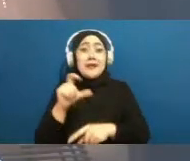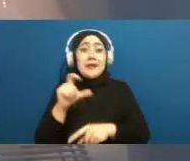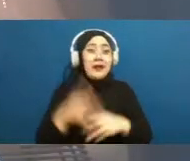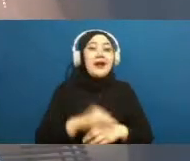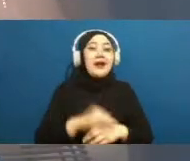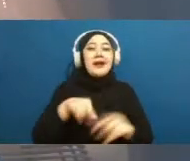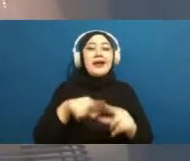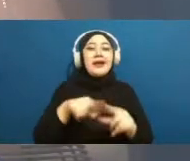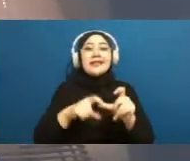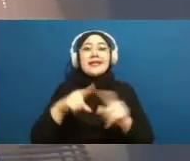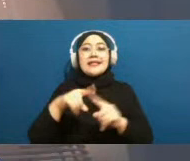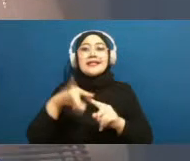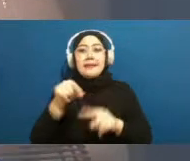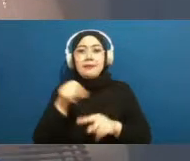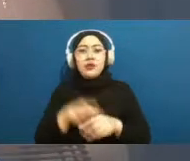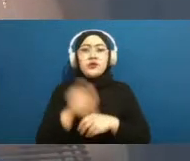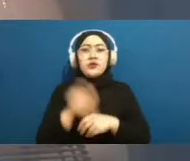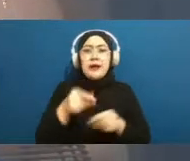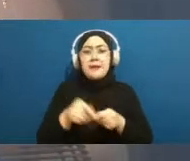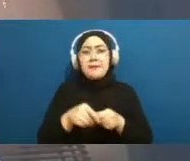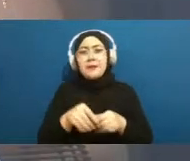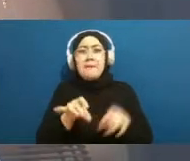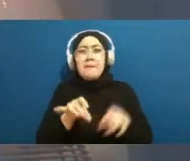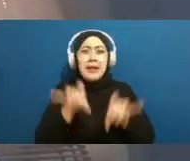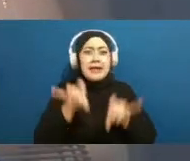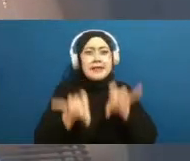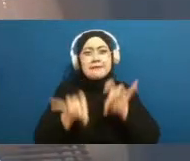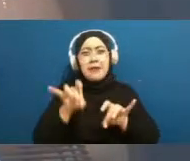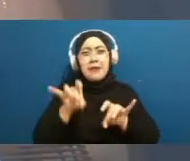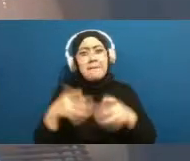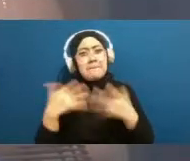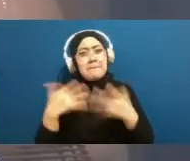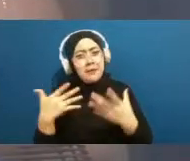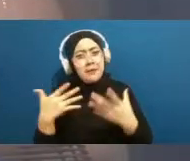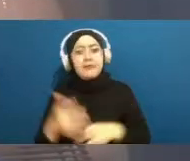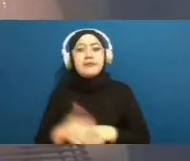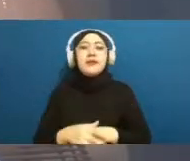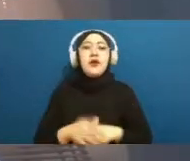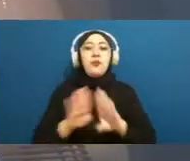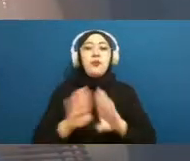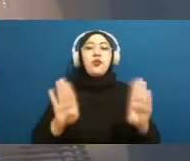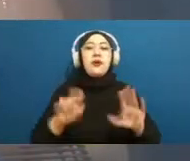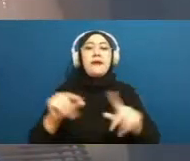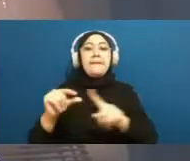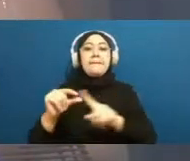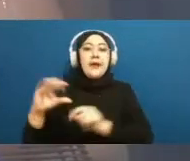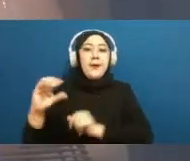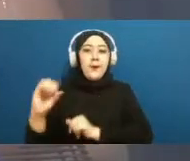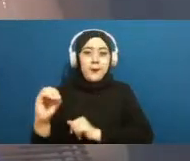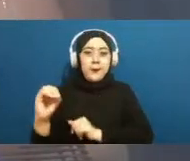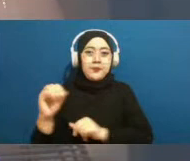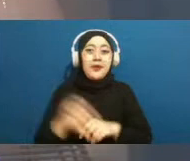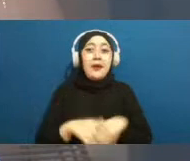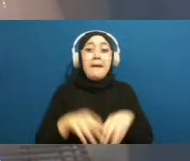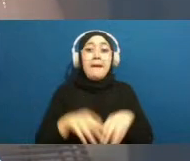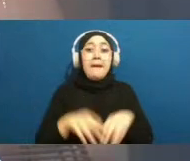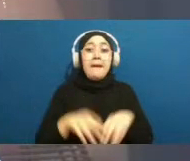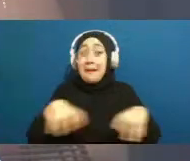ini tadi manajemen yang Kak Rachel bilang tadi, ya kita open PO. Jadi PO, jadi barang-barang yang